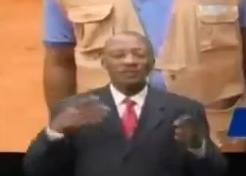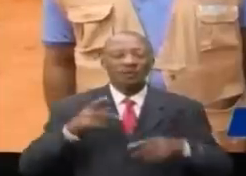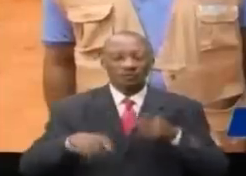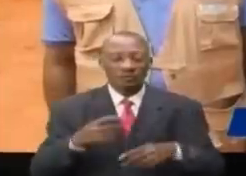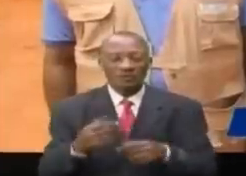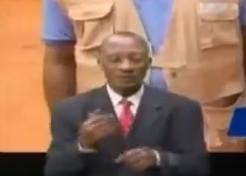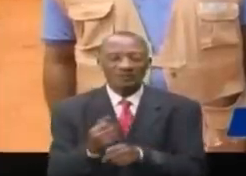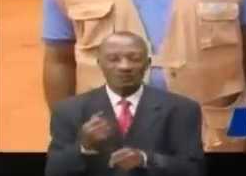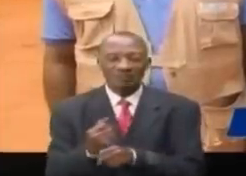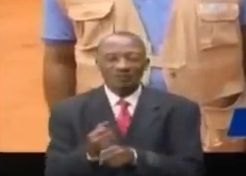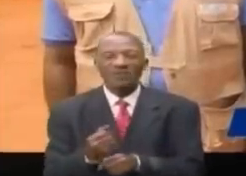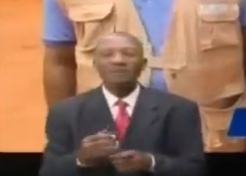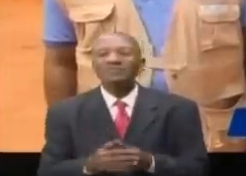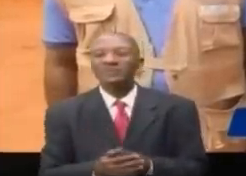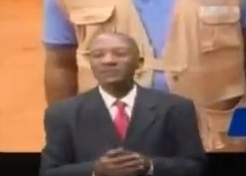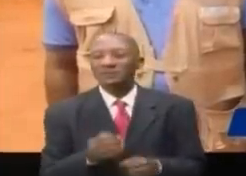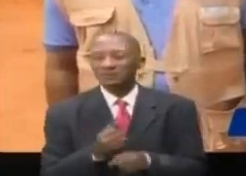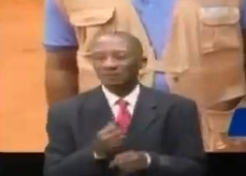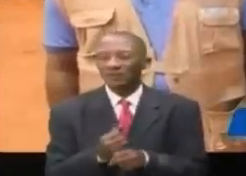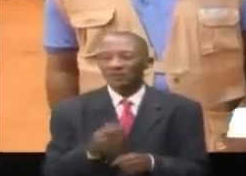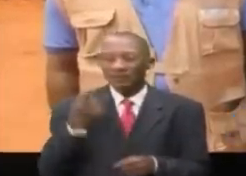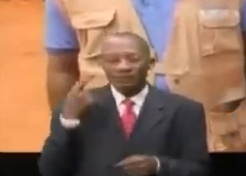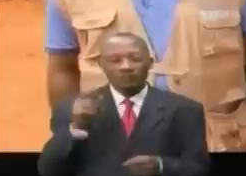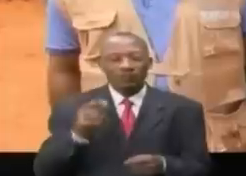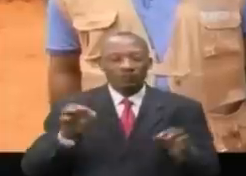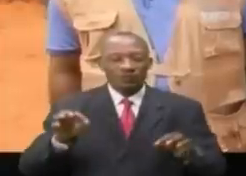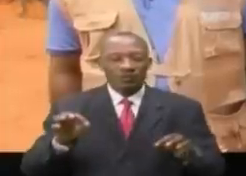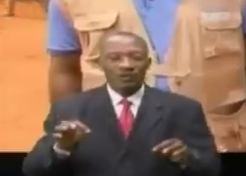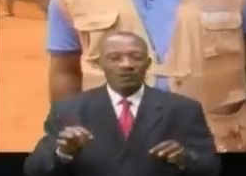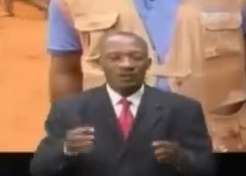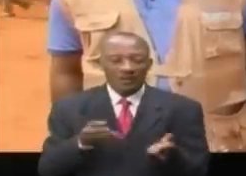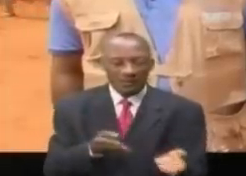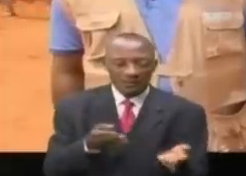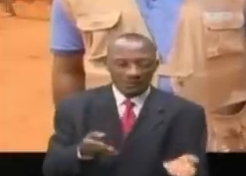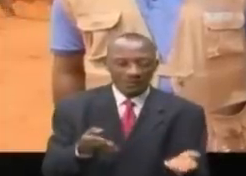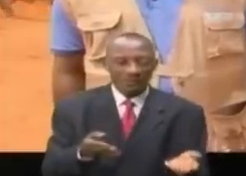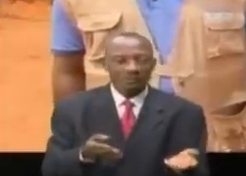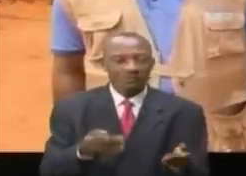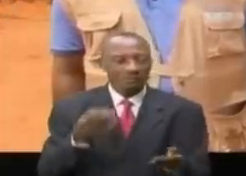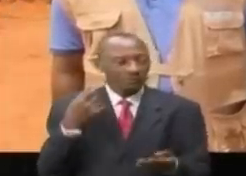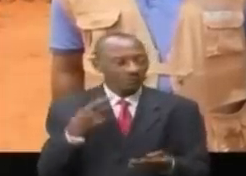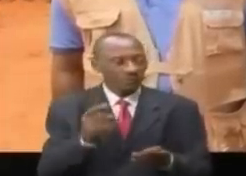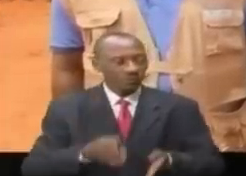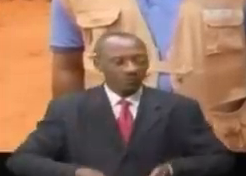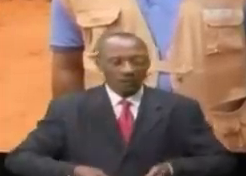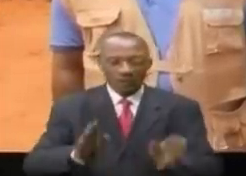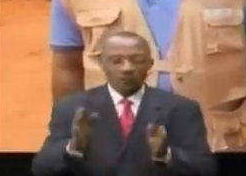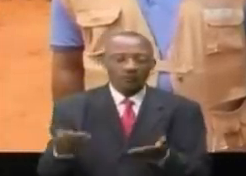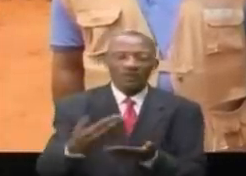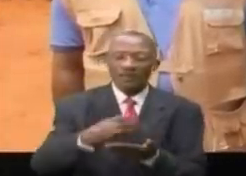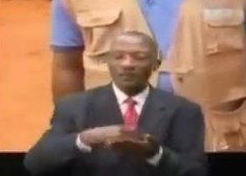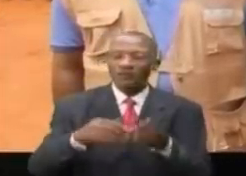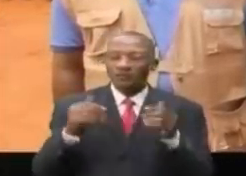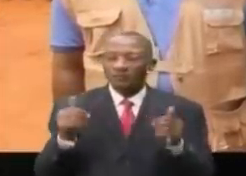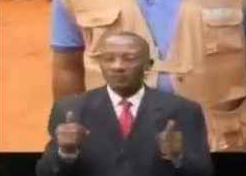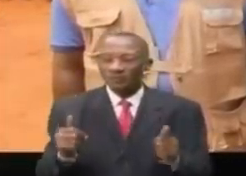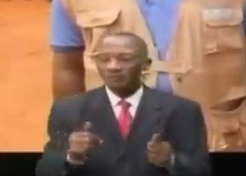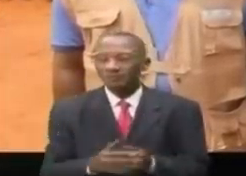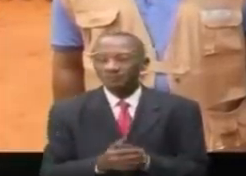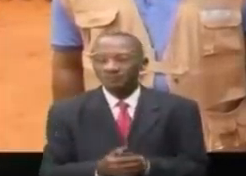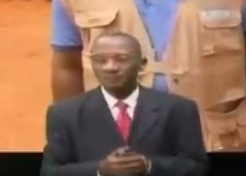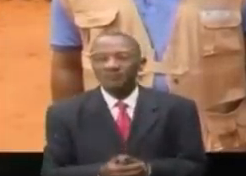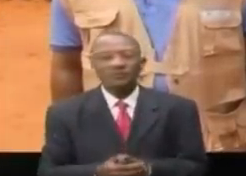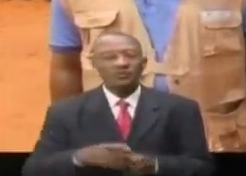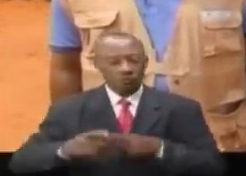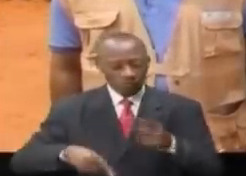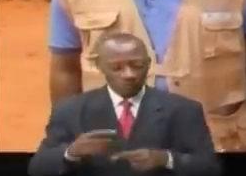Et ils ont déjà atteint un niveau important dans le rembayage. Nous avons aussi commencé les